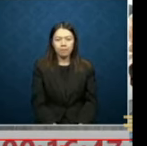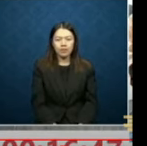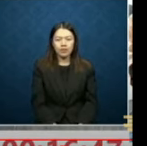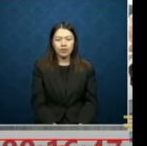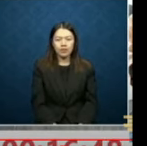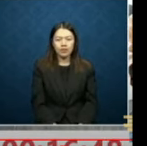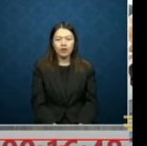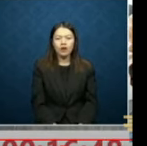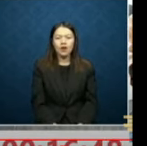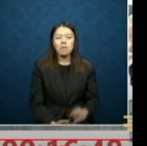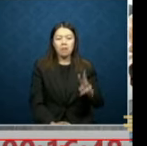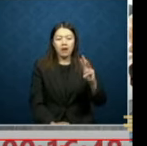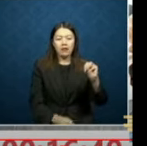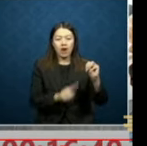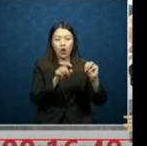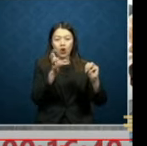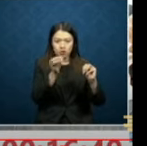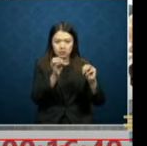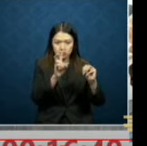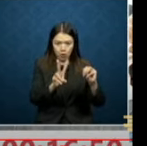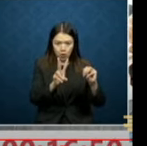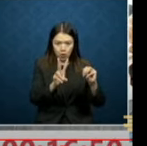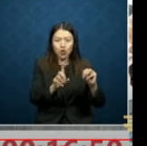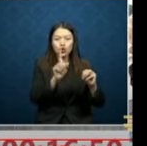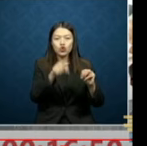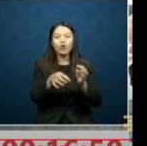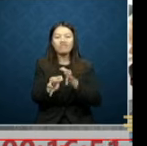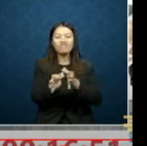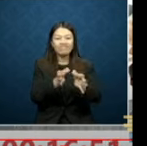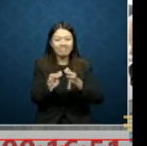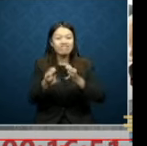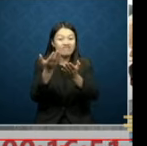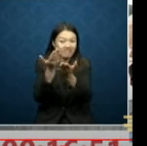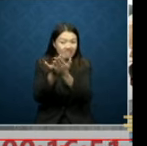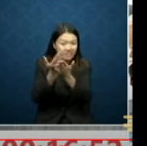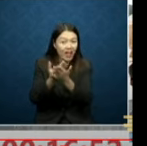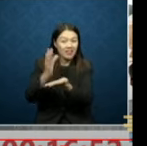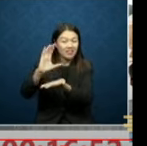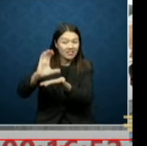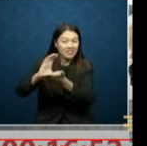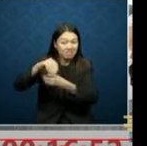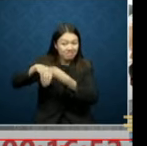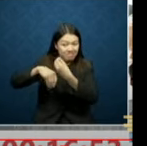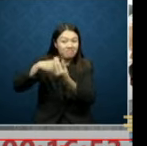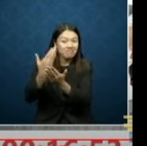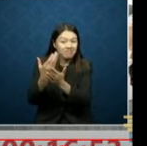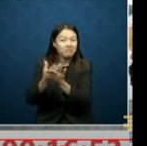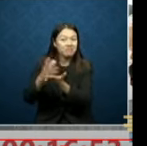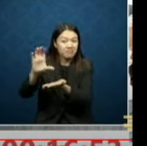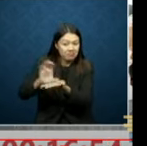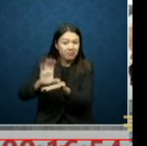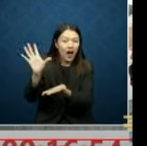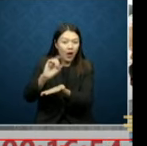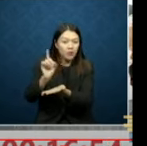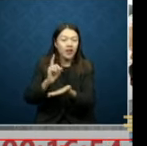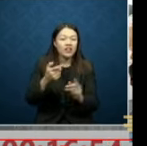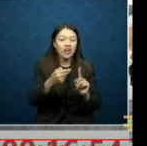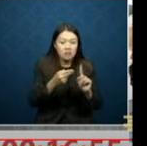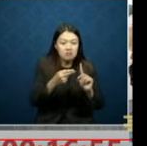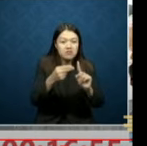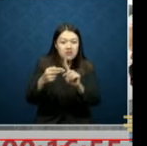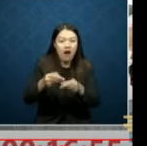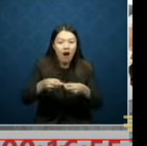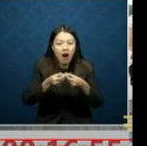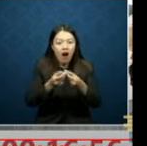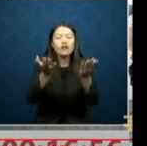162รัฐธรรมนูญเนี่ยเขาให้ต้องชี้แจงแหล่งที่มาของรายได้ที่จะนำมาใช้จ่ายในการดำเนินนโยบ